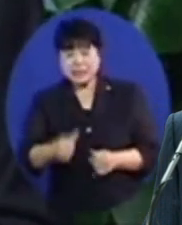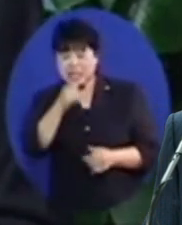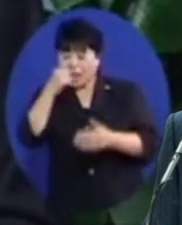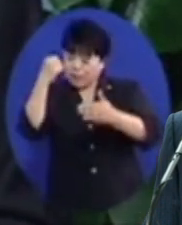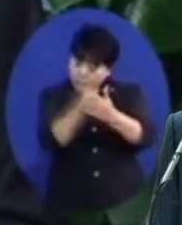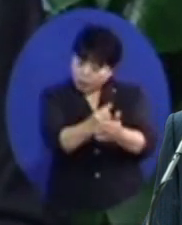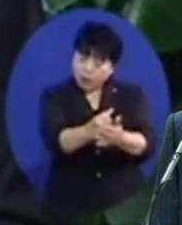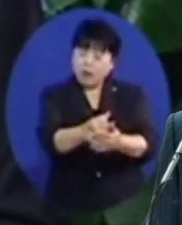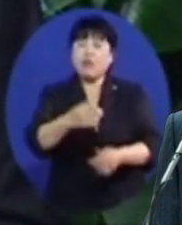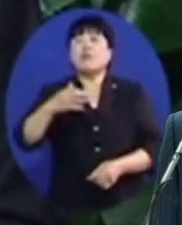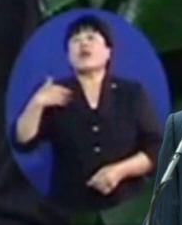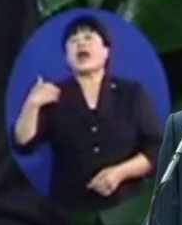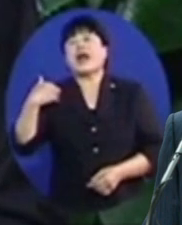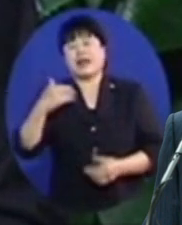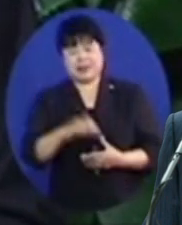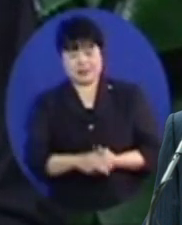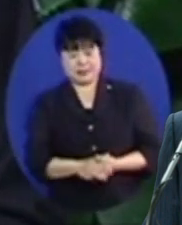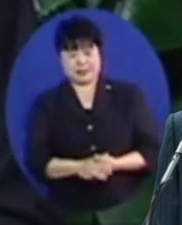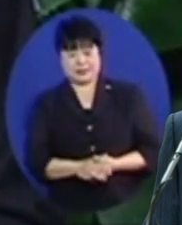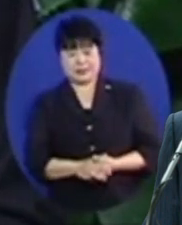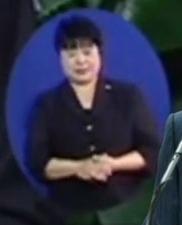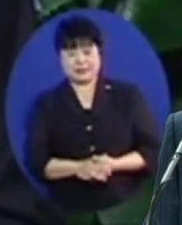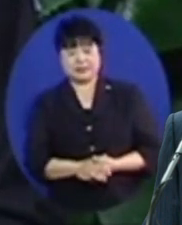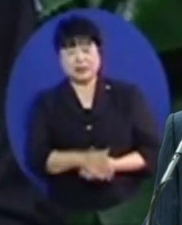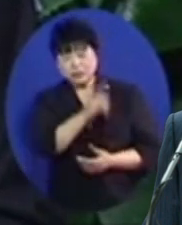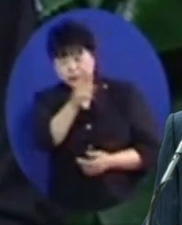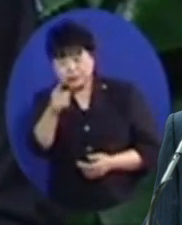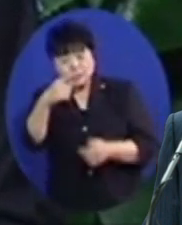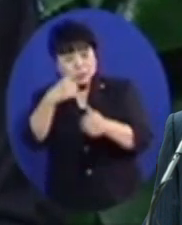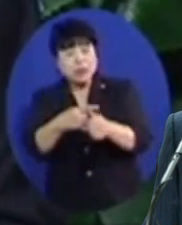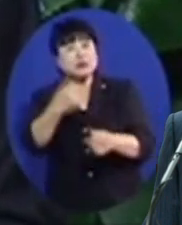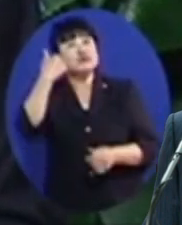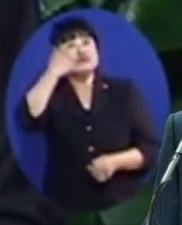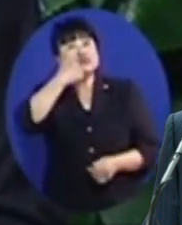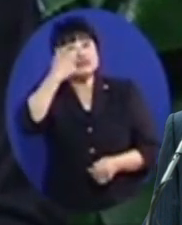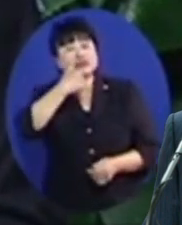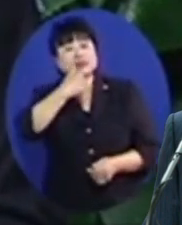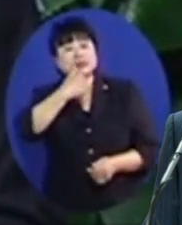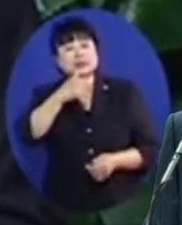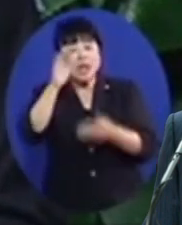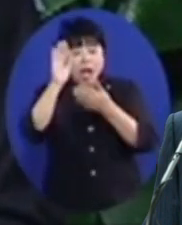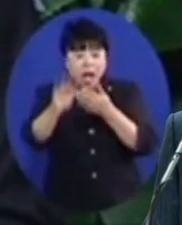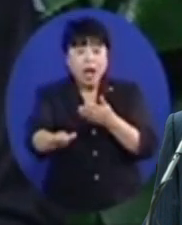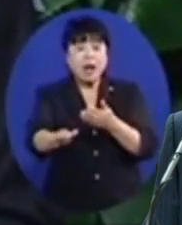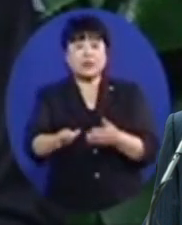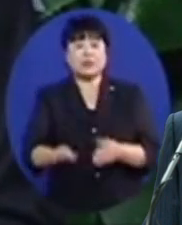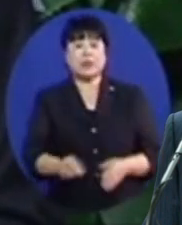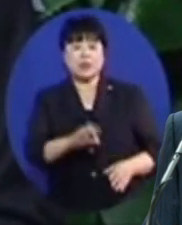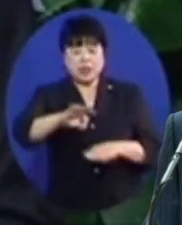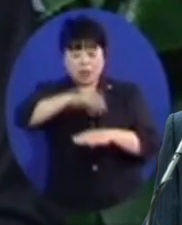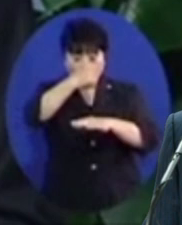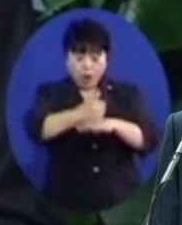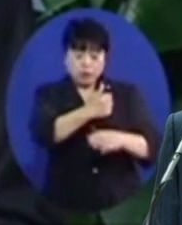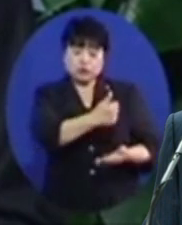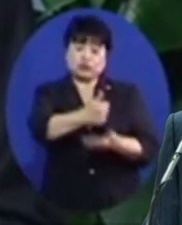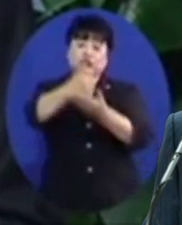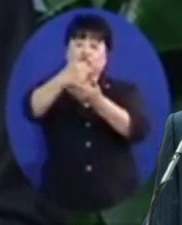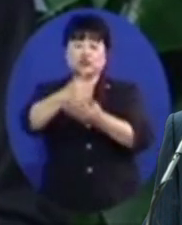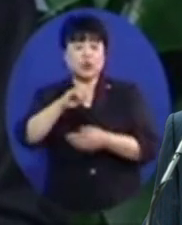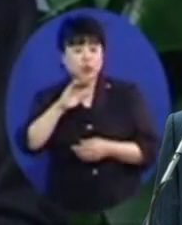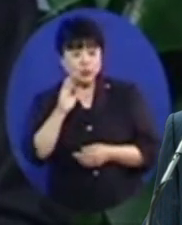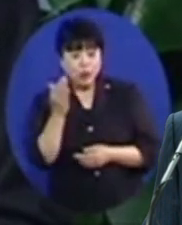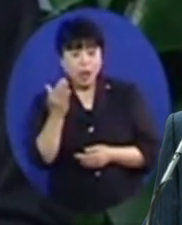못 박은 것을 모르고 있습니다. 저들이 손꾸락질하고 욕하는 그분이 바로 장차 만왕의 왕 만만주의 주가